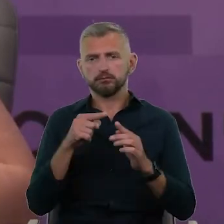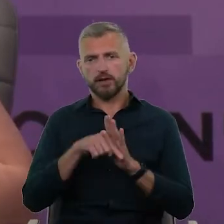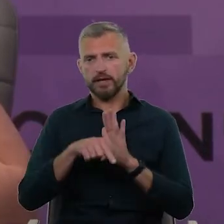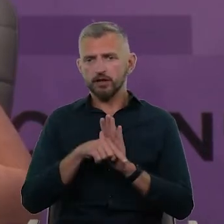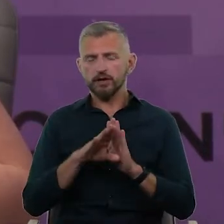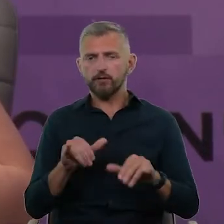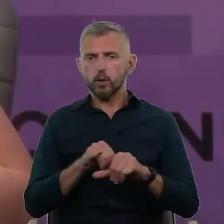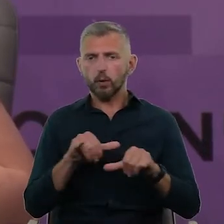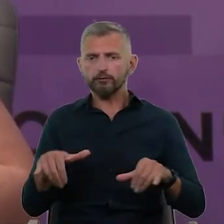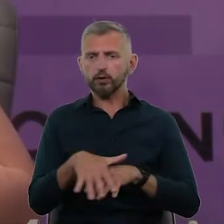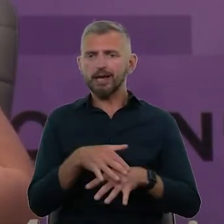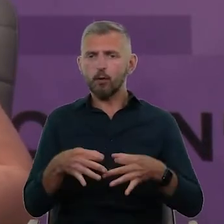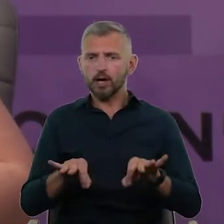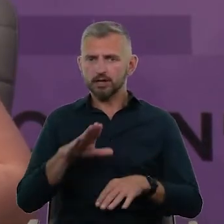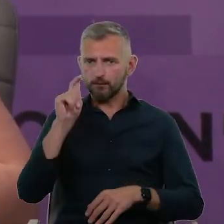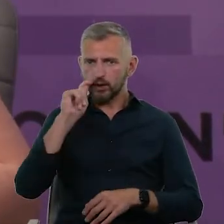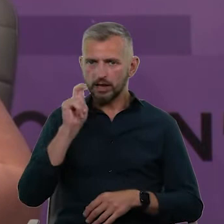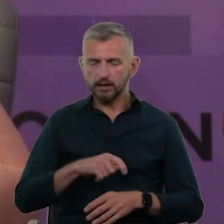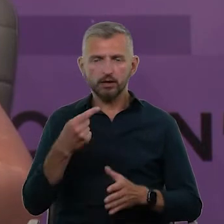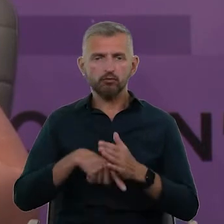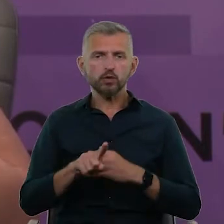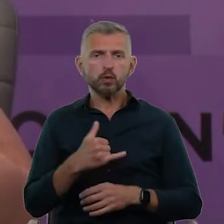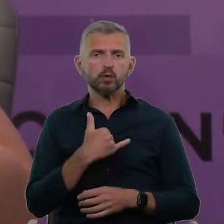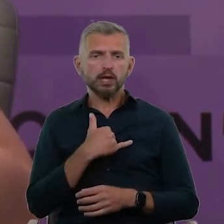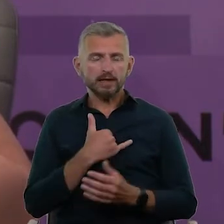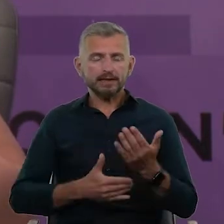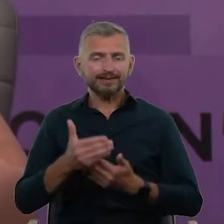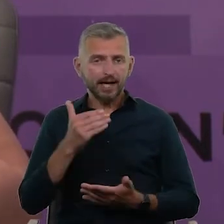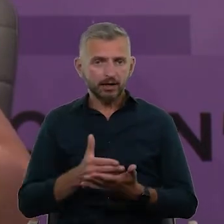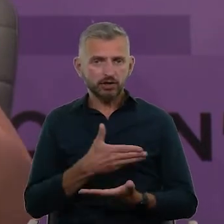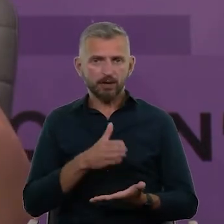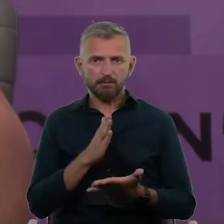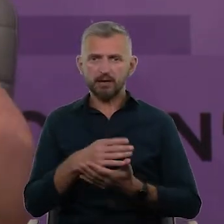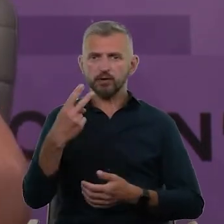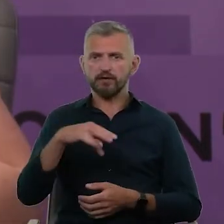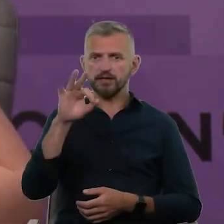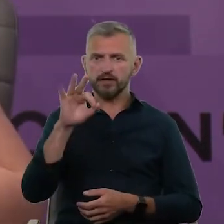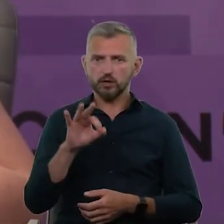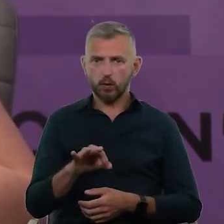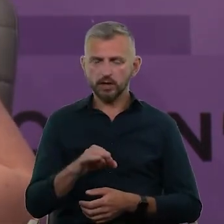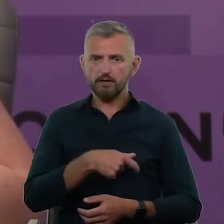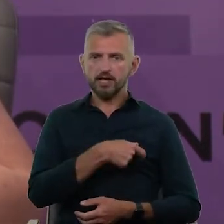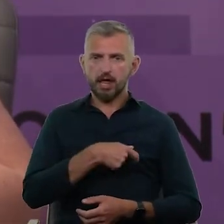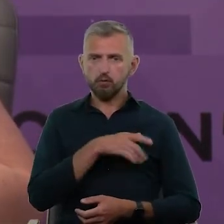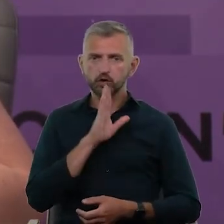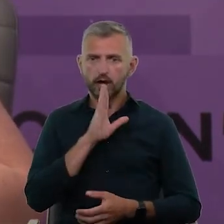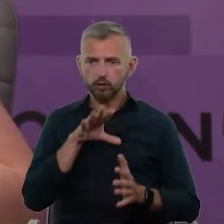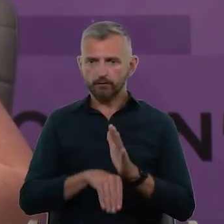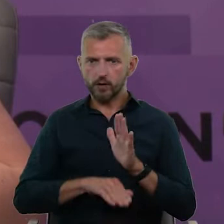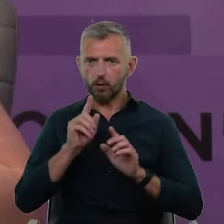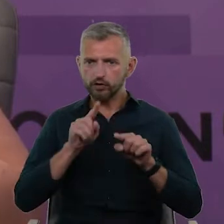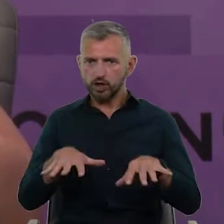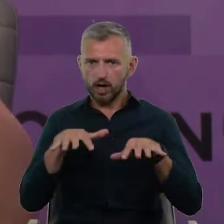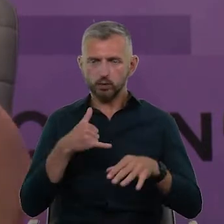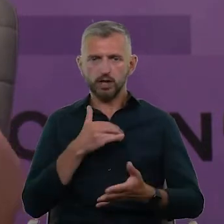в розвитку демократії в Україні. Тому що у нас нарешті ми маємо 20% депутаток у Верховній Раді, у